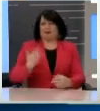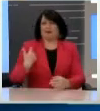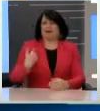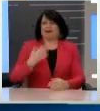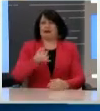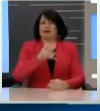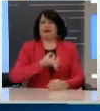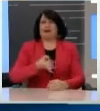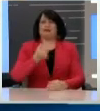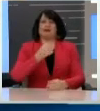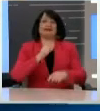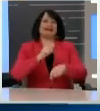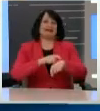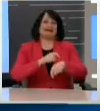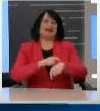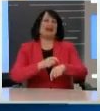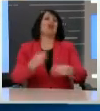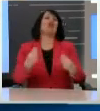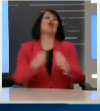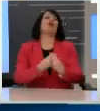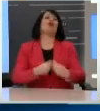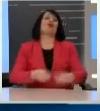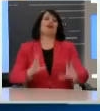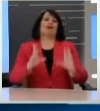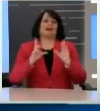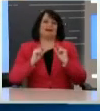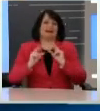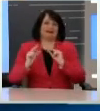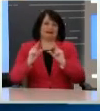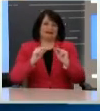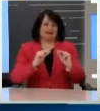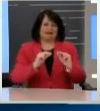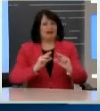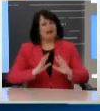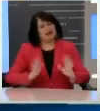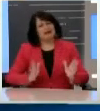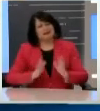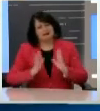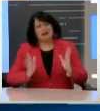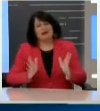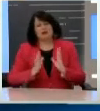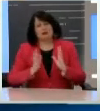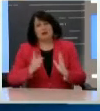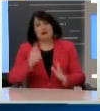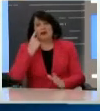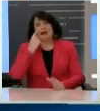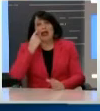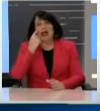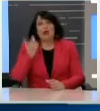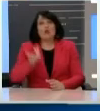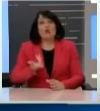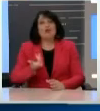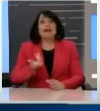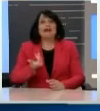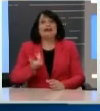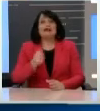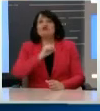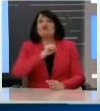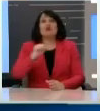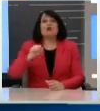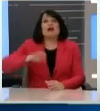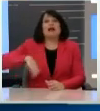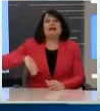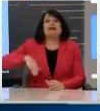δεν είναι του παρόντος να συζητήσουμε ή τέλος πάντων να προβληματιστούμε ή τέλος πάντων να δούμε τι γίνεται με τη σούδα,